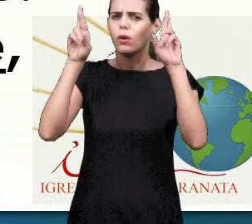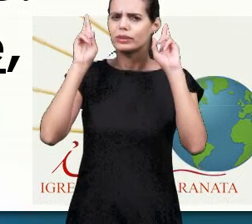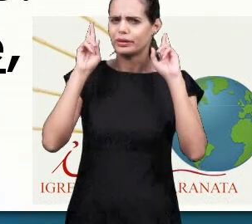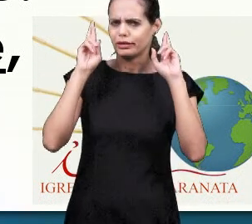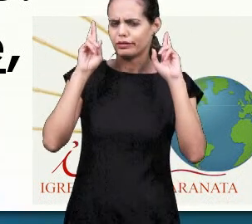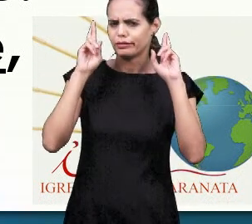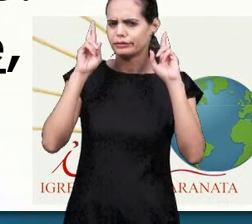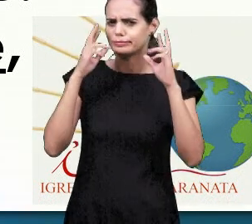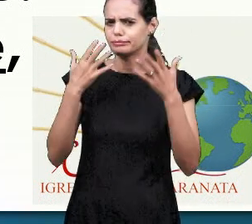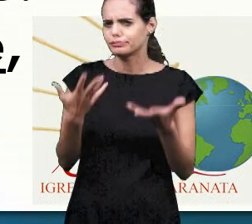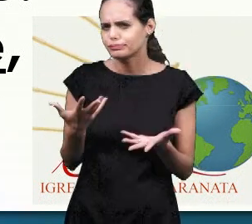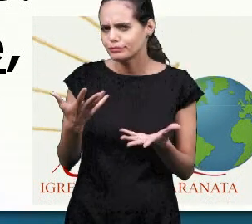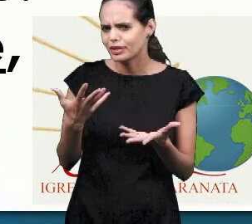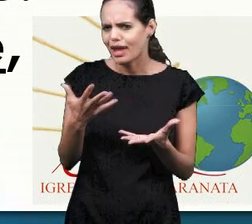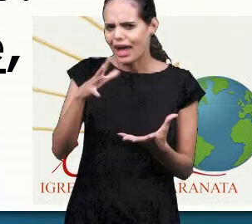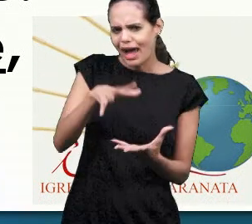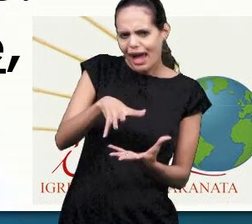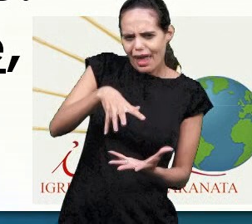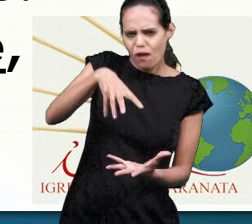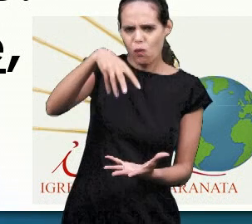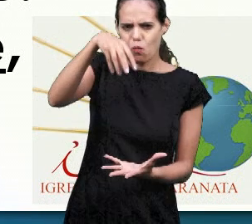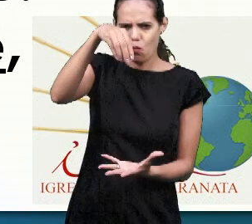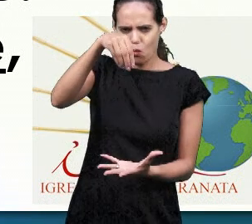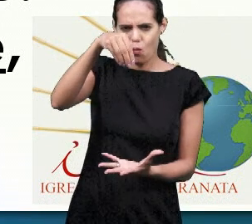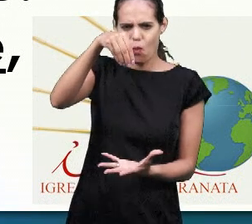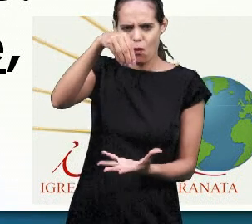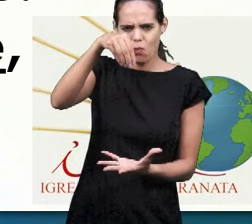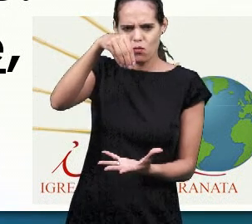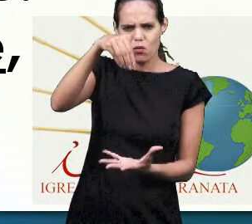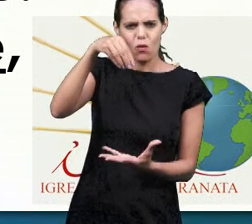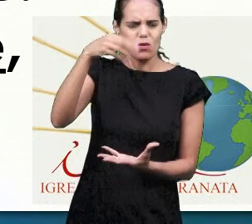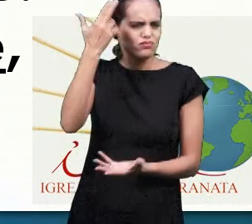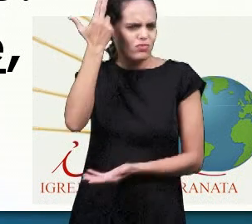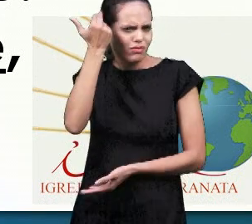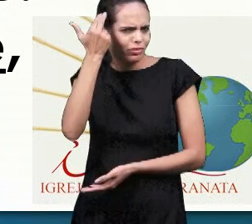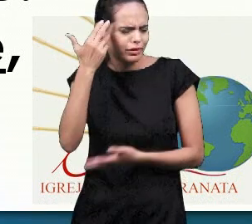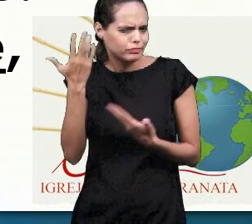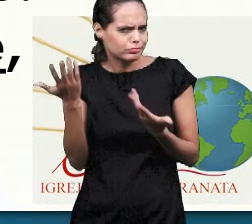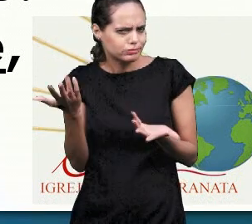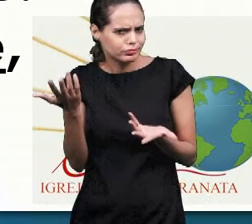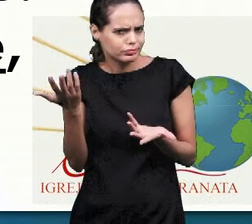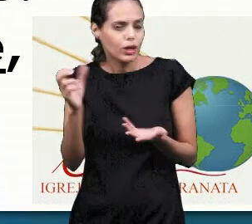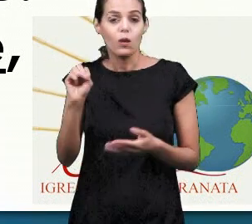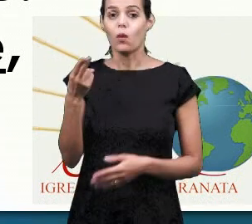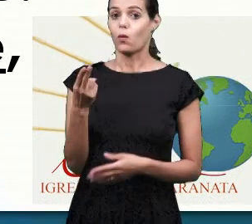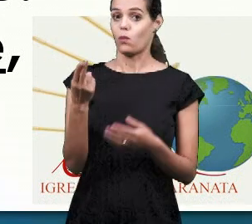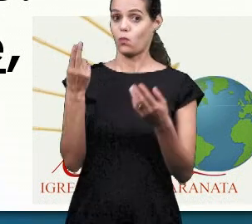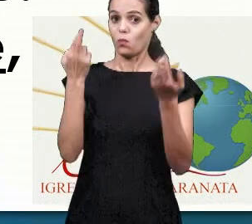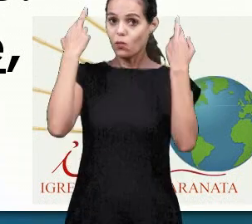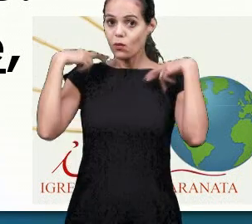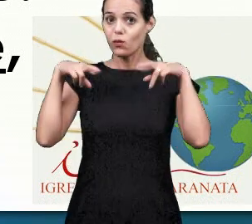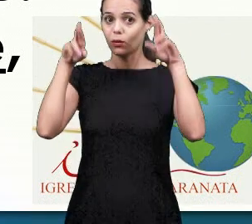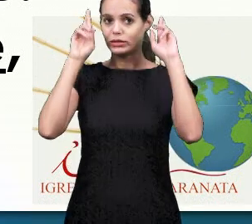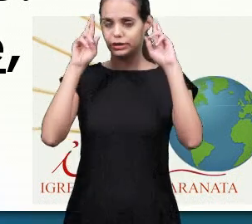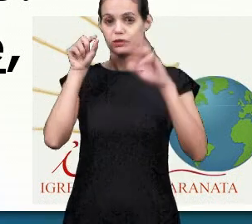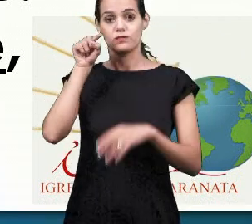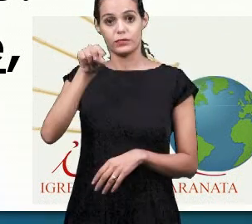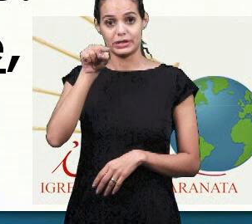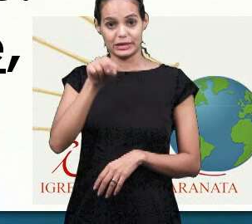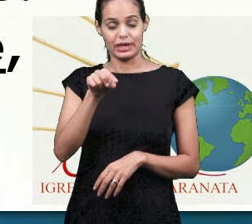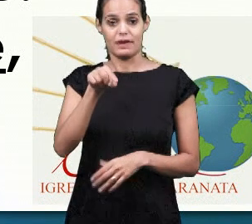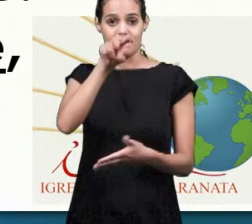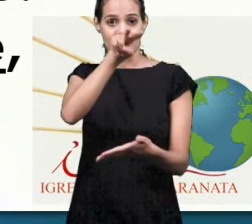par rapport à la Pâque, la véritable Pâque. Troisième question. Lisez à eux le texte d'Exode 12, 8.